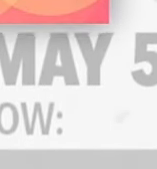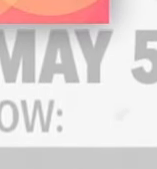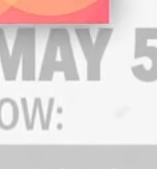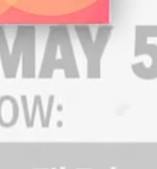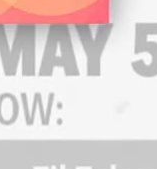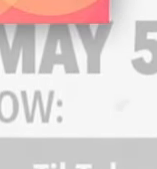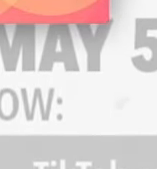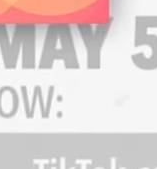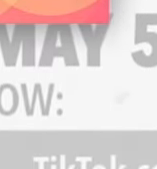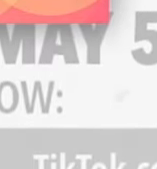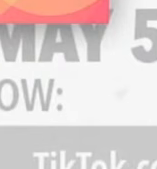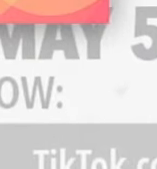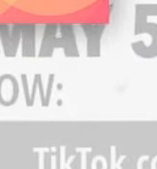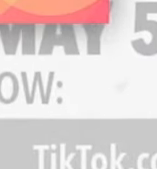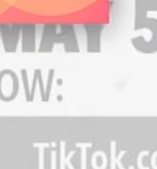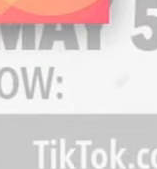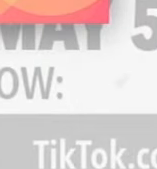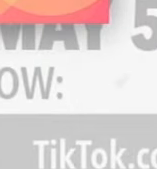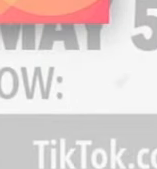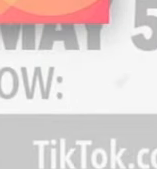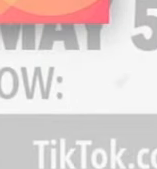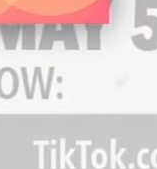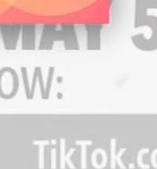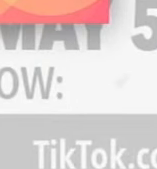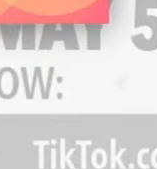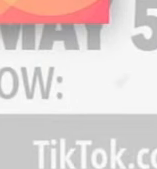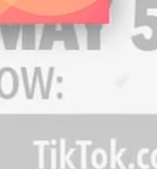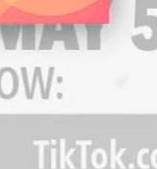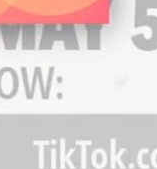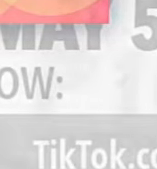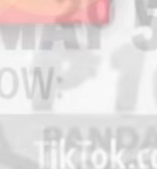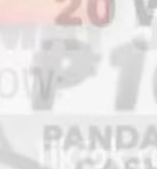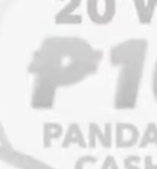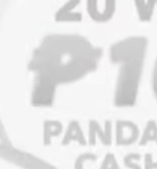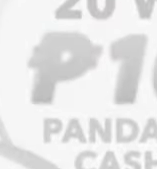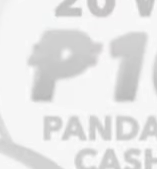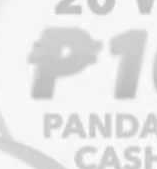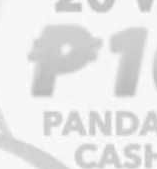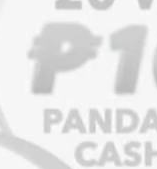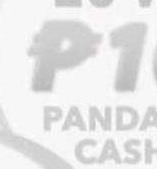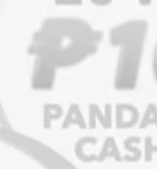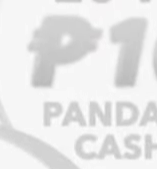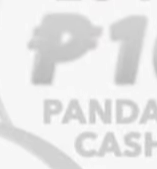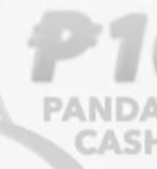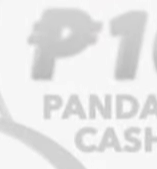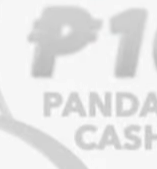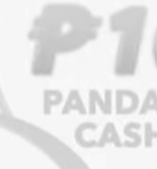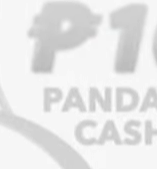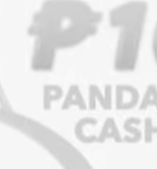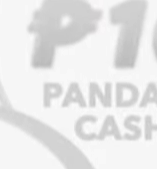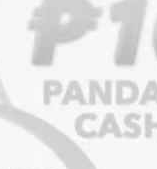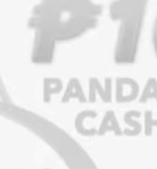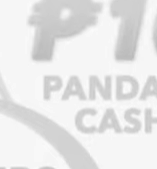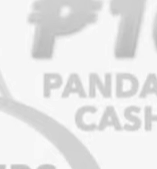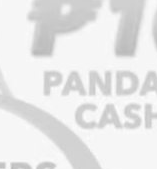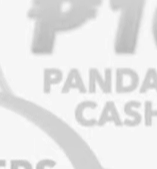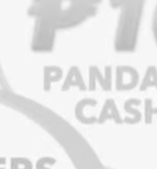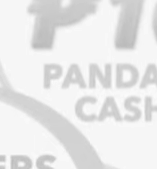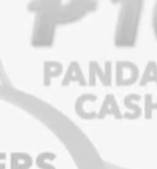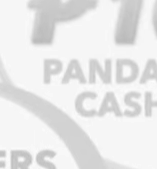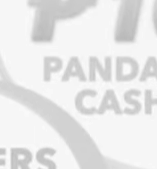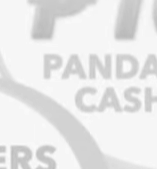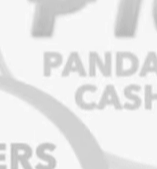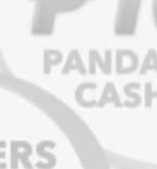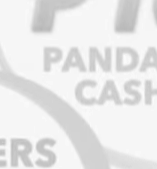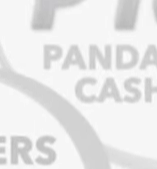radio stations nationwide. Baka kayo na ang mapili sa daily and weekly cash prizes at dalawang brand new